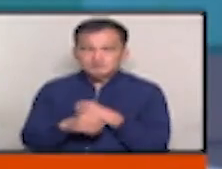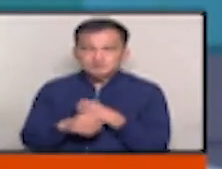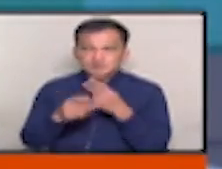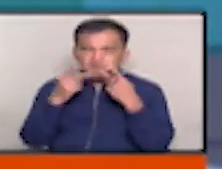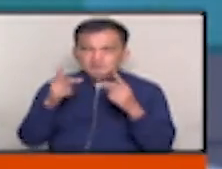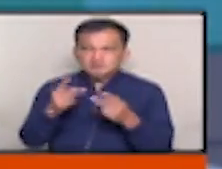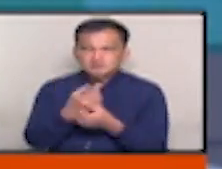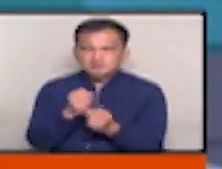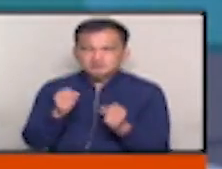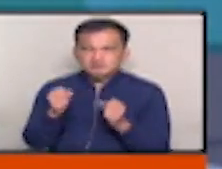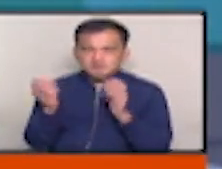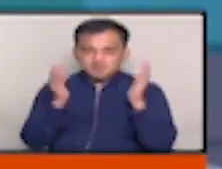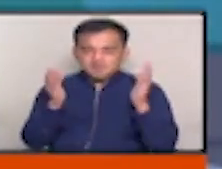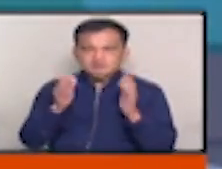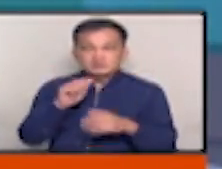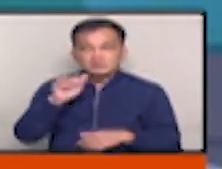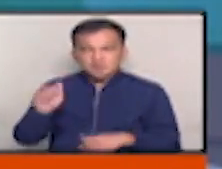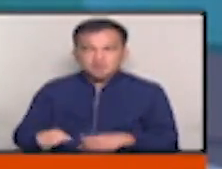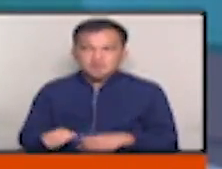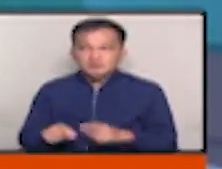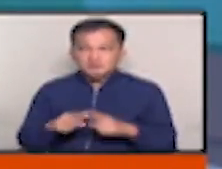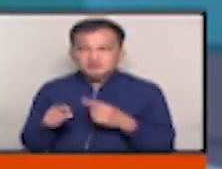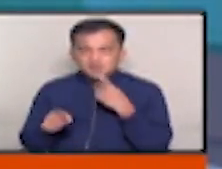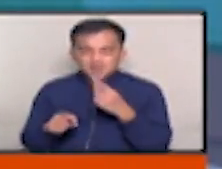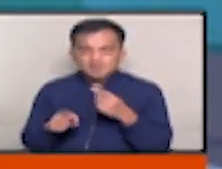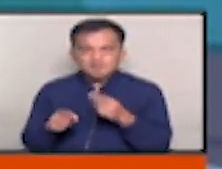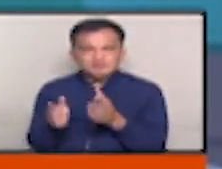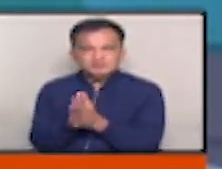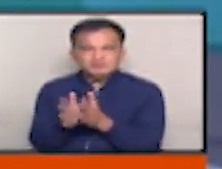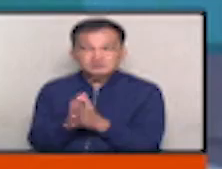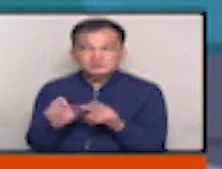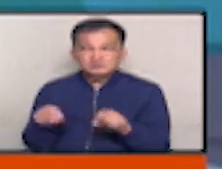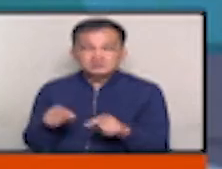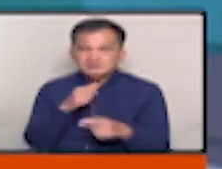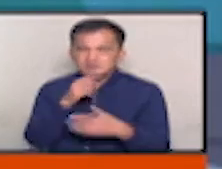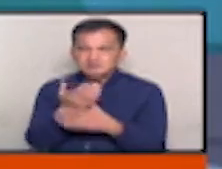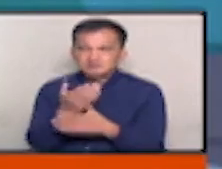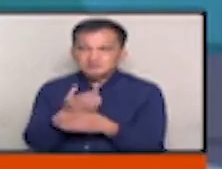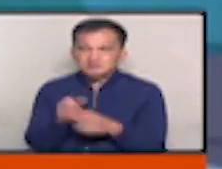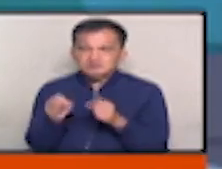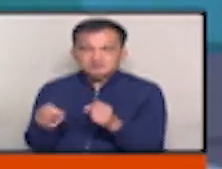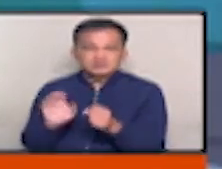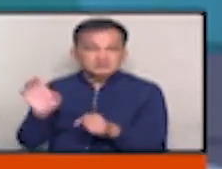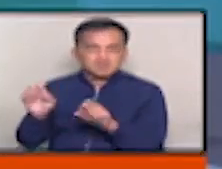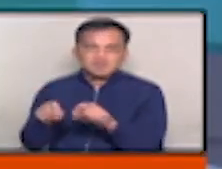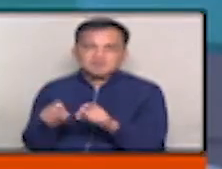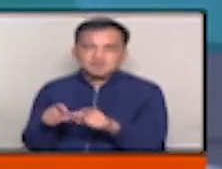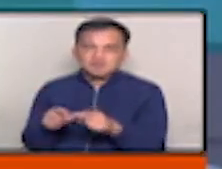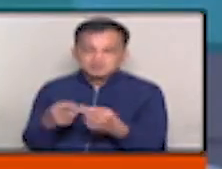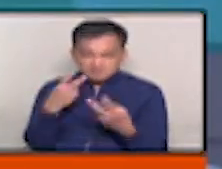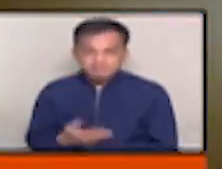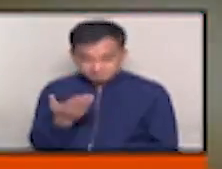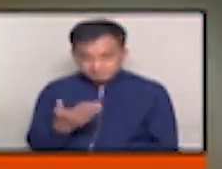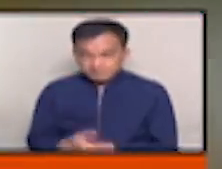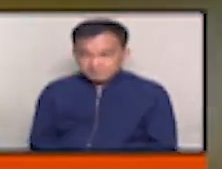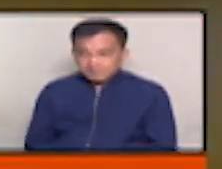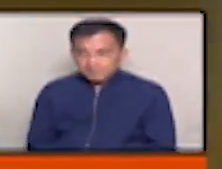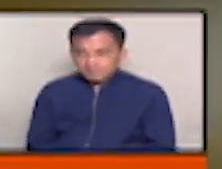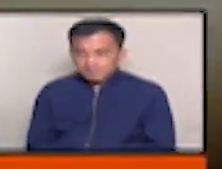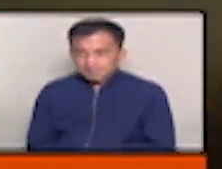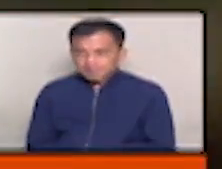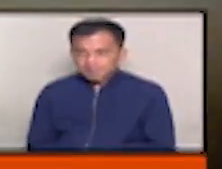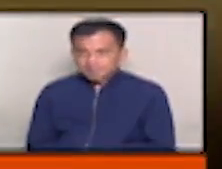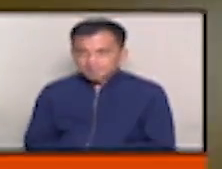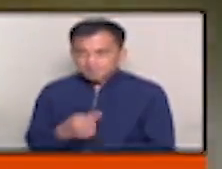and Security Services ng Antipolo. Pero gate ng vendor, hindi sagabar sa kasada ang kanyang paninda. Ito po, panuri natin. Hindi tayo